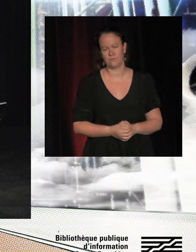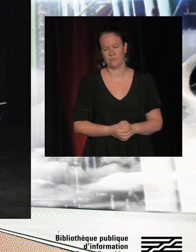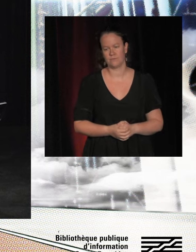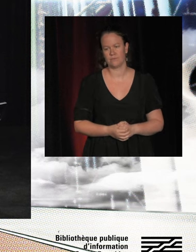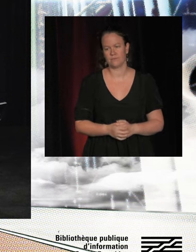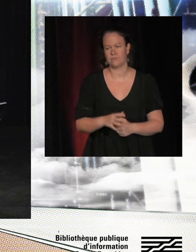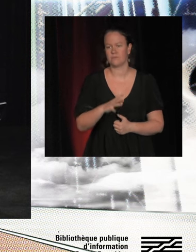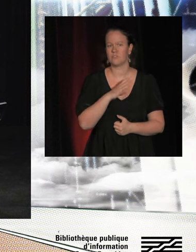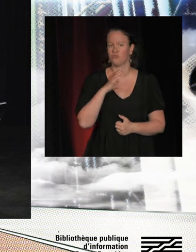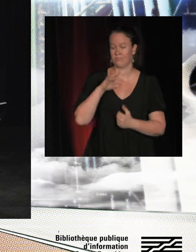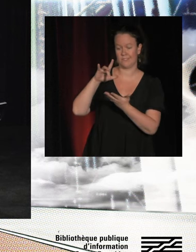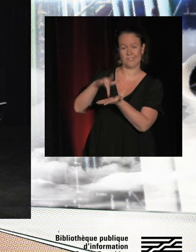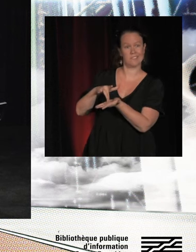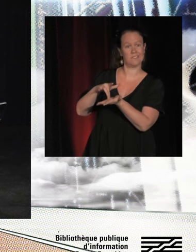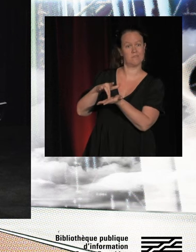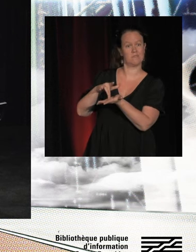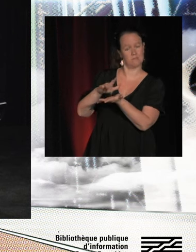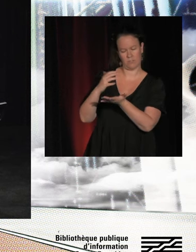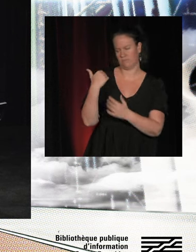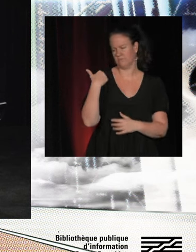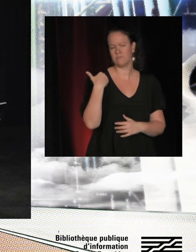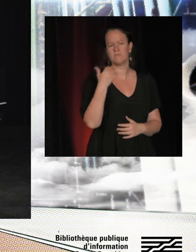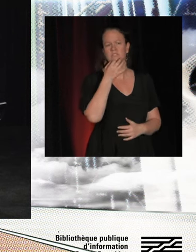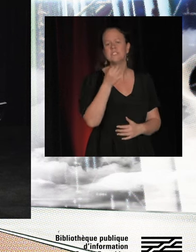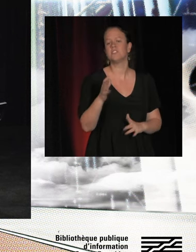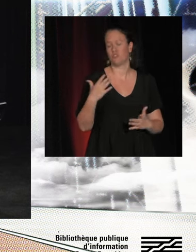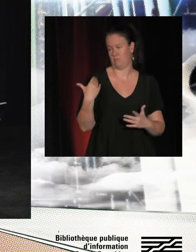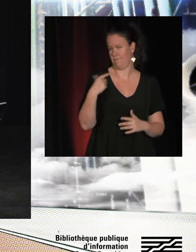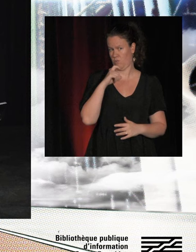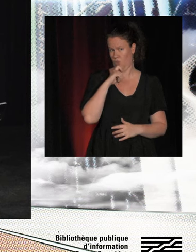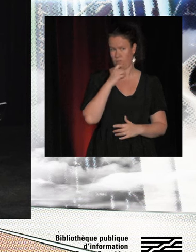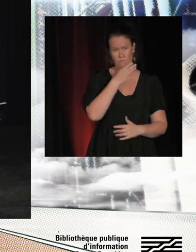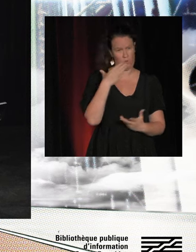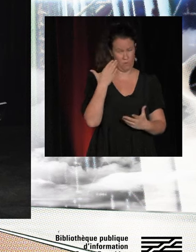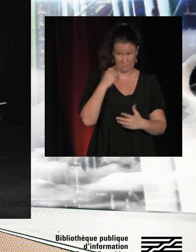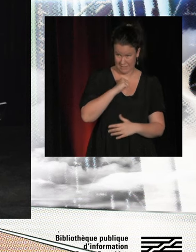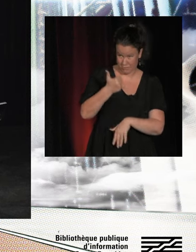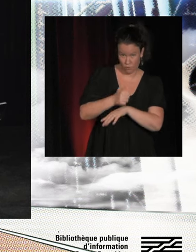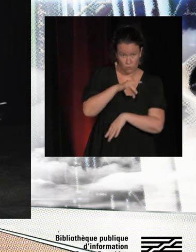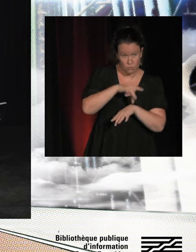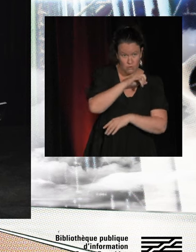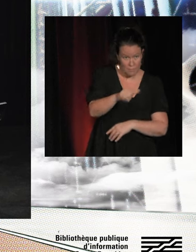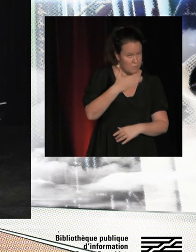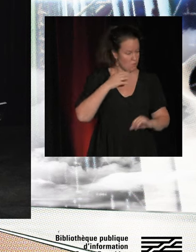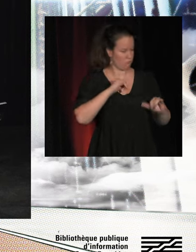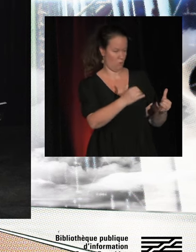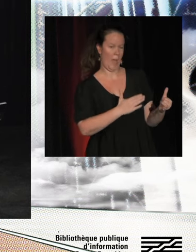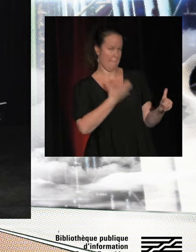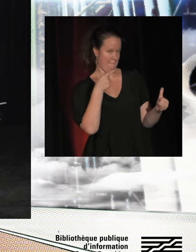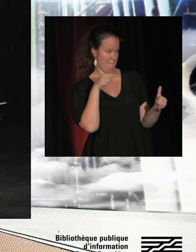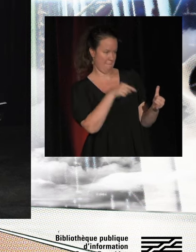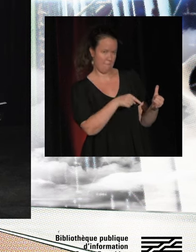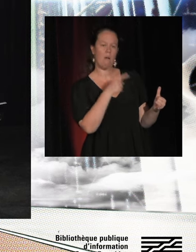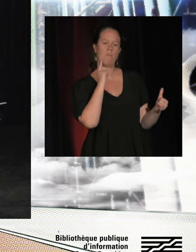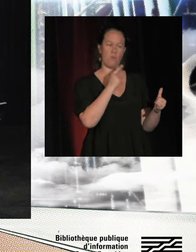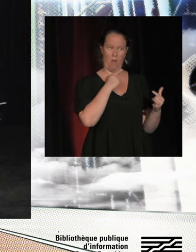comment ça s'appelle ? Un site, déjà. Donc, comme j'ai dit tout à l'heure, tu commences avec un jeu que tu aimes bien, si tu joues... Si tu joues à des jeux, tu commences par un jeu que